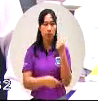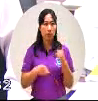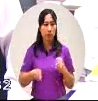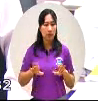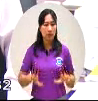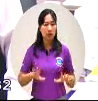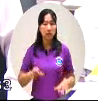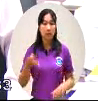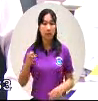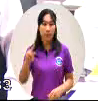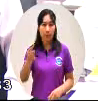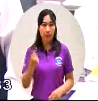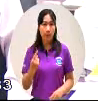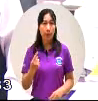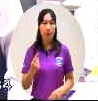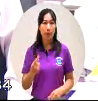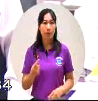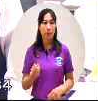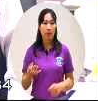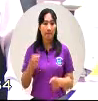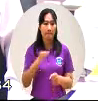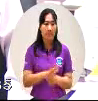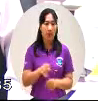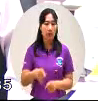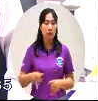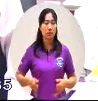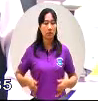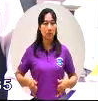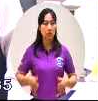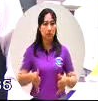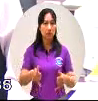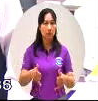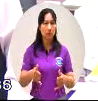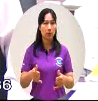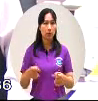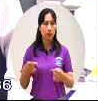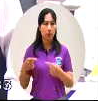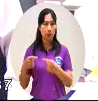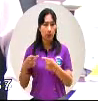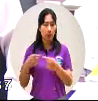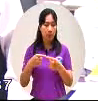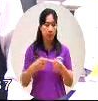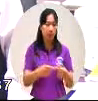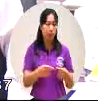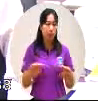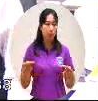费来辅助让这些道路接到农路？